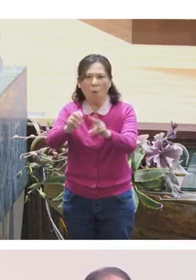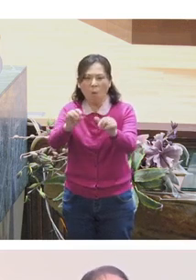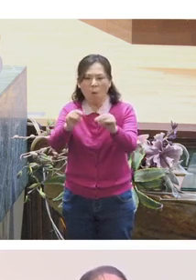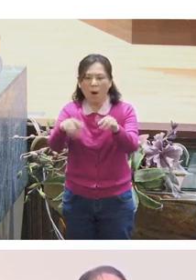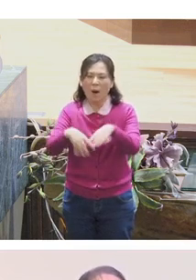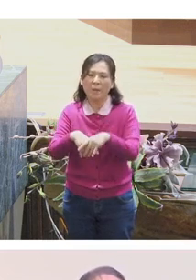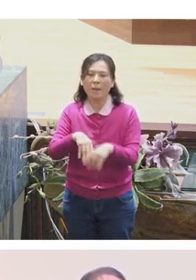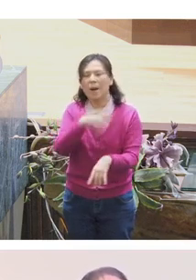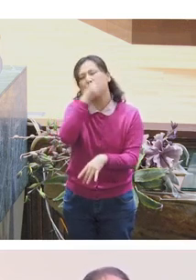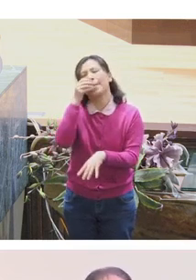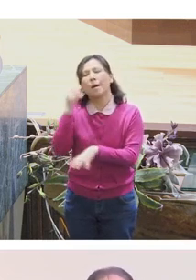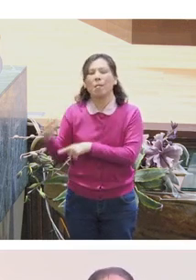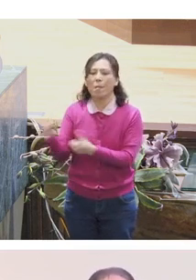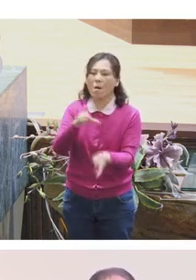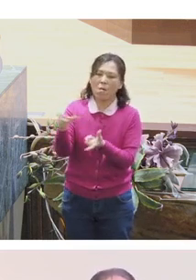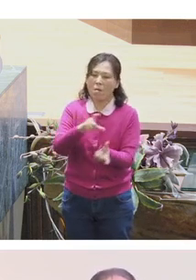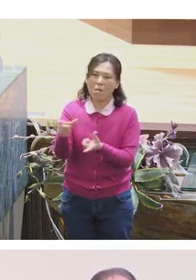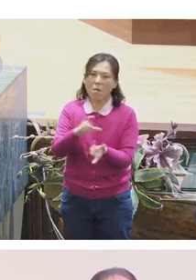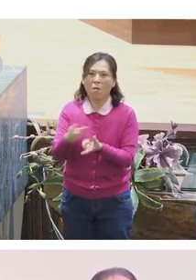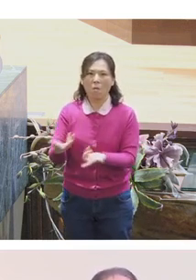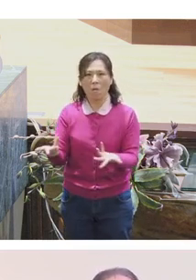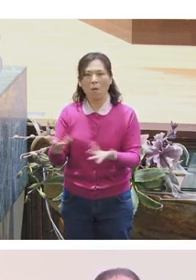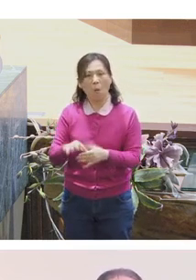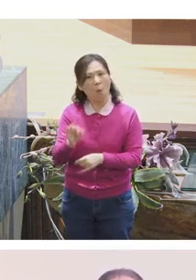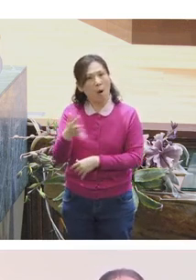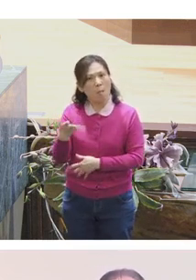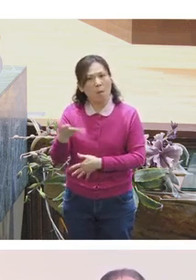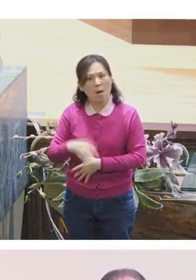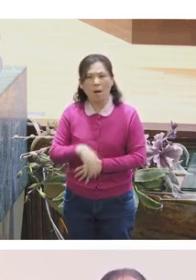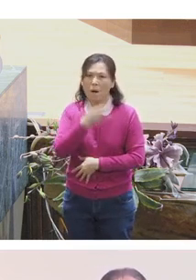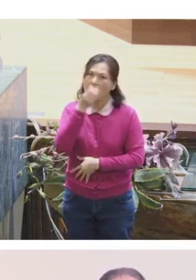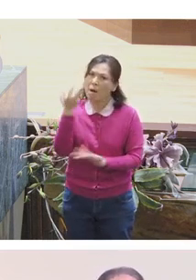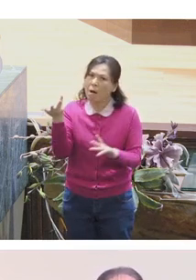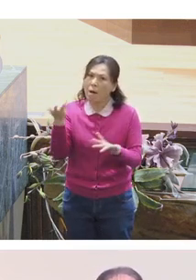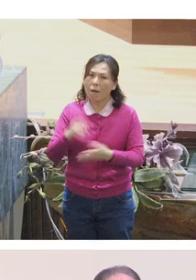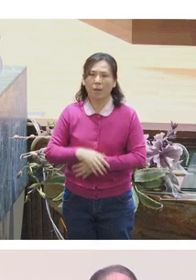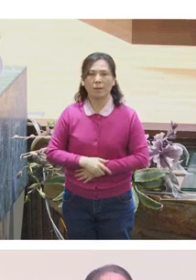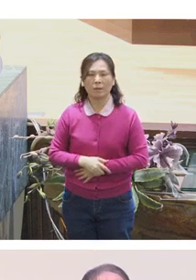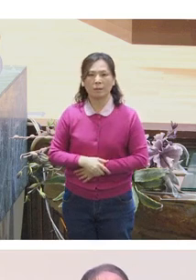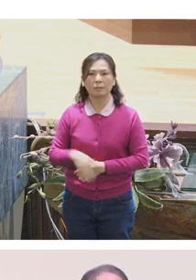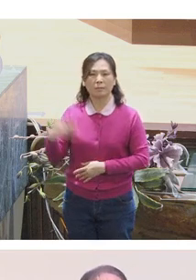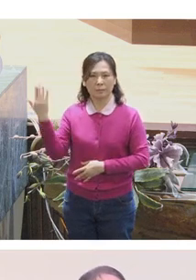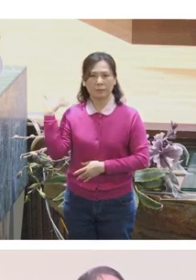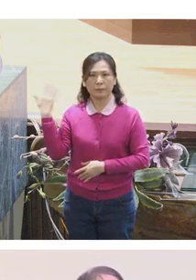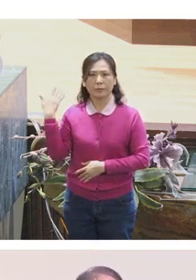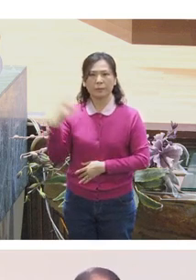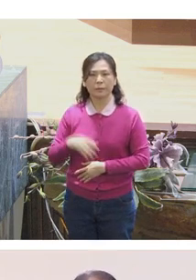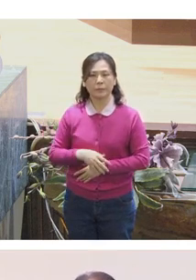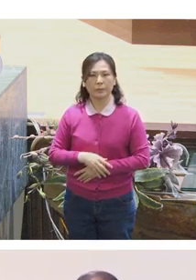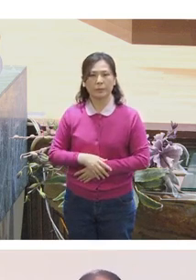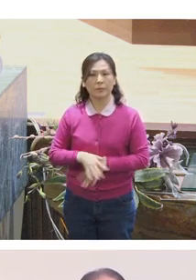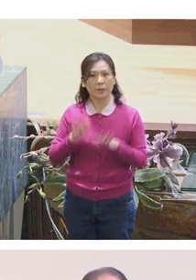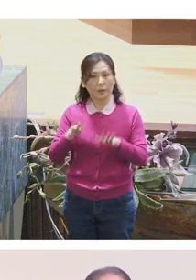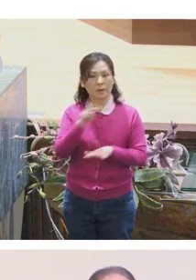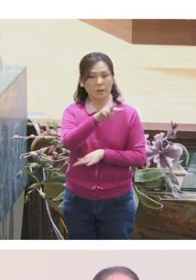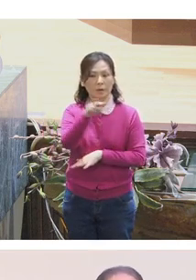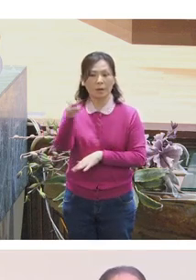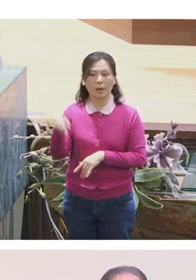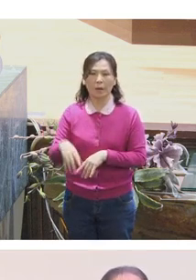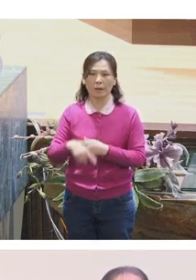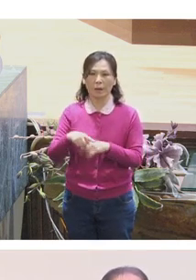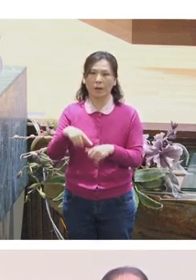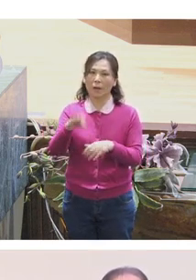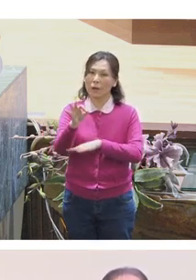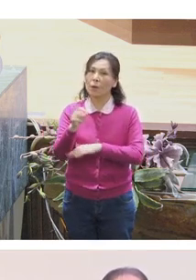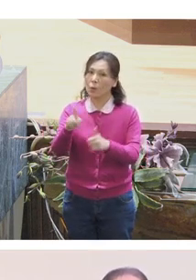随便乱倒的。为什么随便乱倒？以前啊，现在大家看到的那个雪甲炉渣